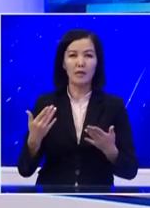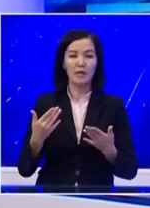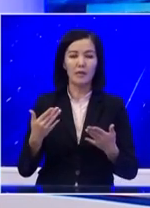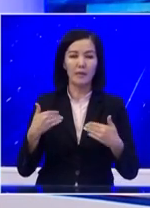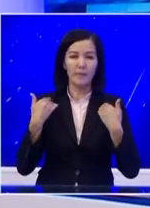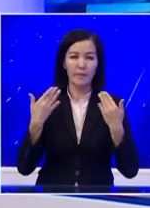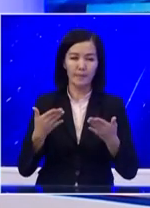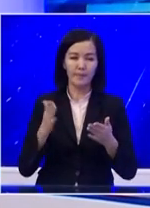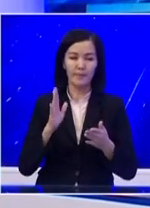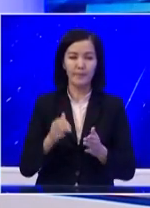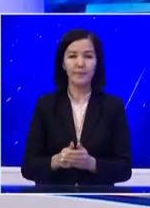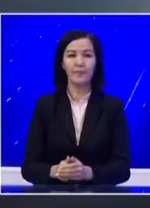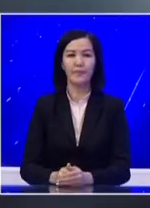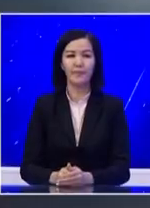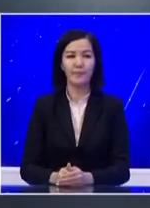асыл ағамызға